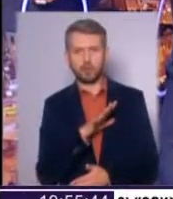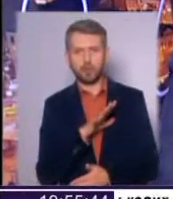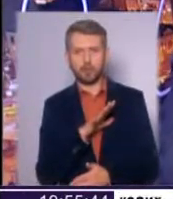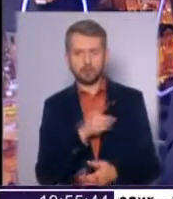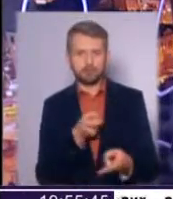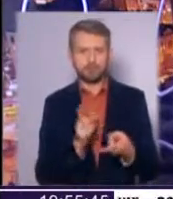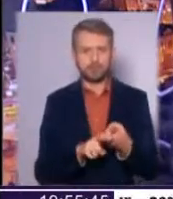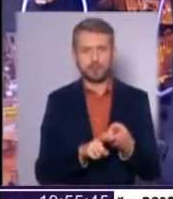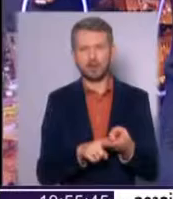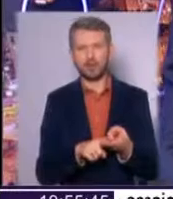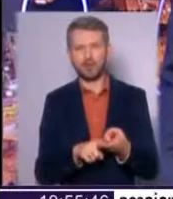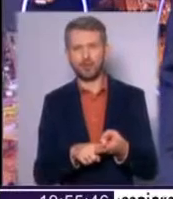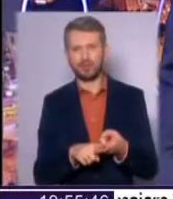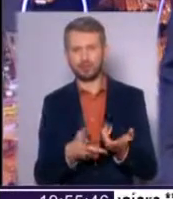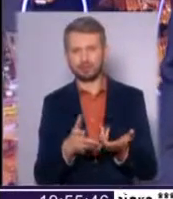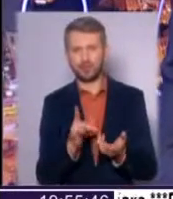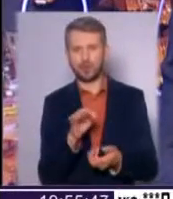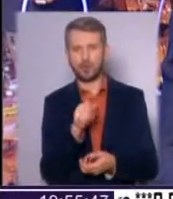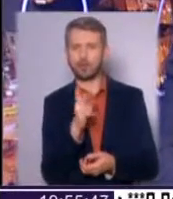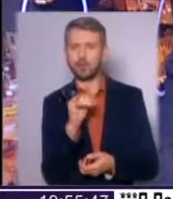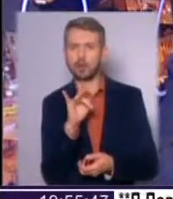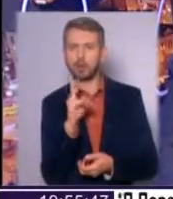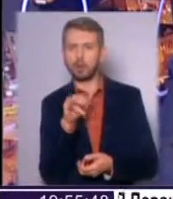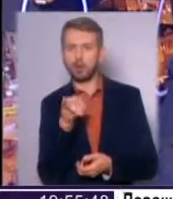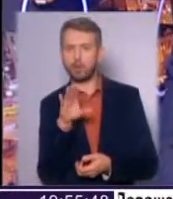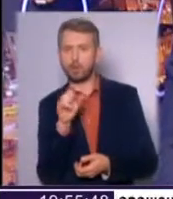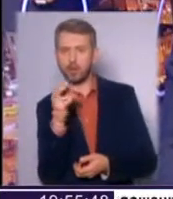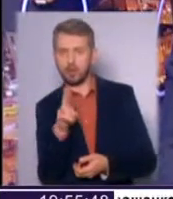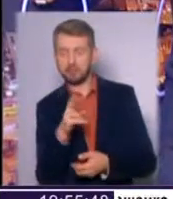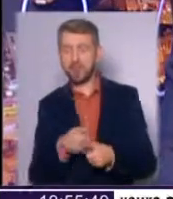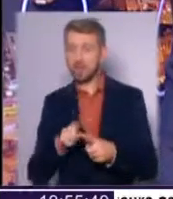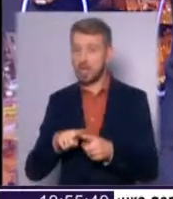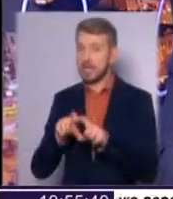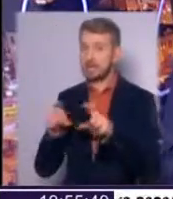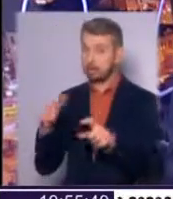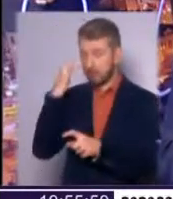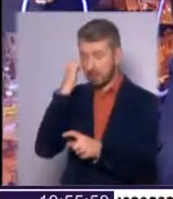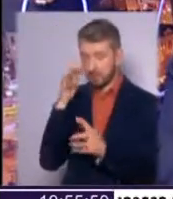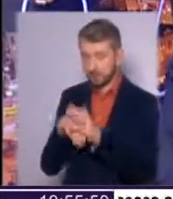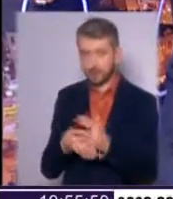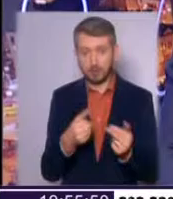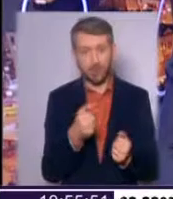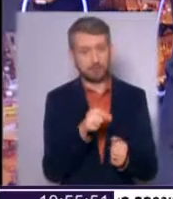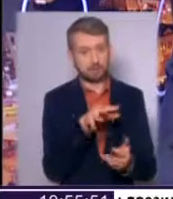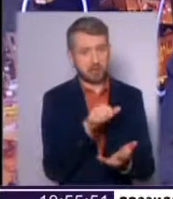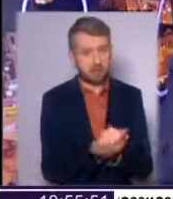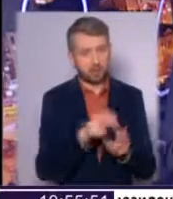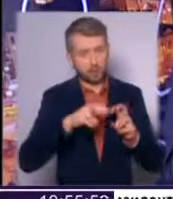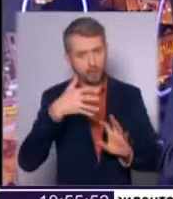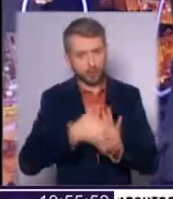до розкуркулювання, до якихось розстрільних списків і так. Це інститут пам'яті. Інститут пам'яті займається і